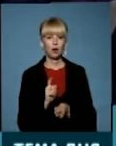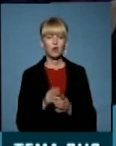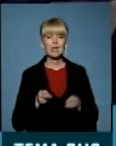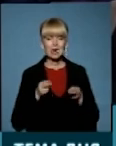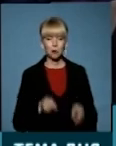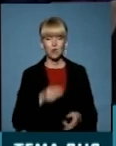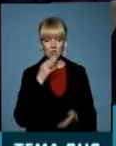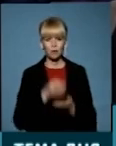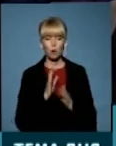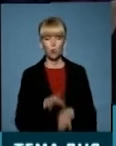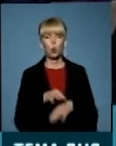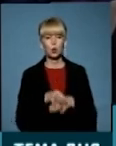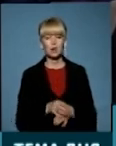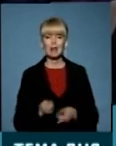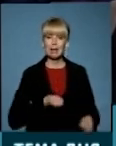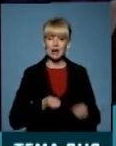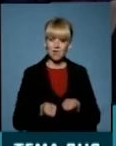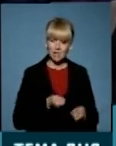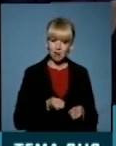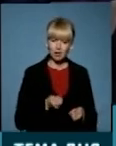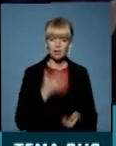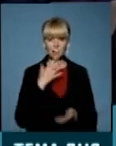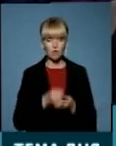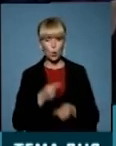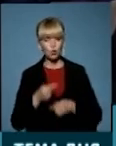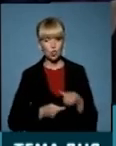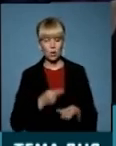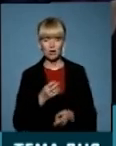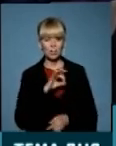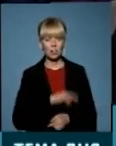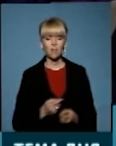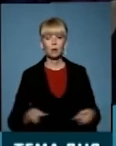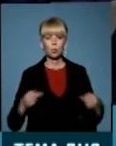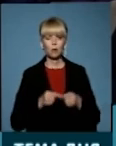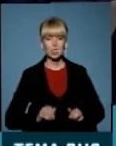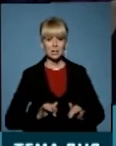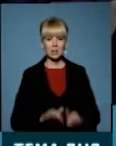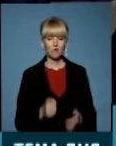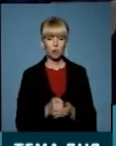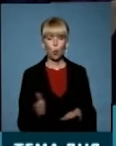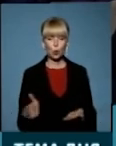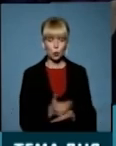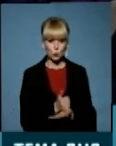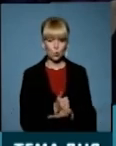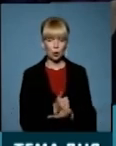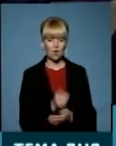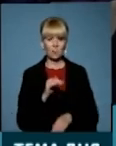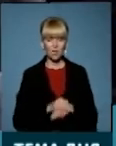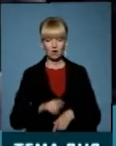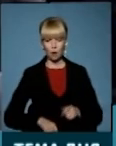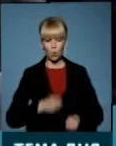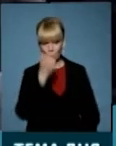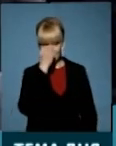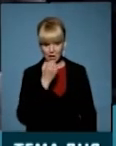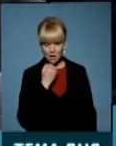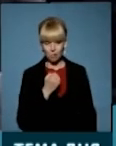кримінальну відповідальність буде нести керівник, який в свою чергу не вжив відповідних заходів до усунення виявлених порушень.